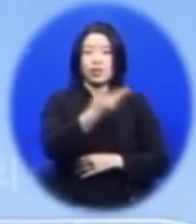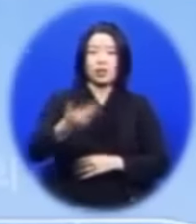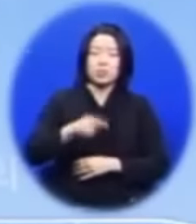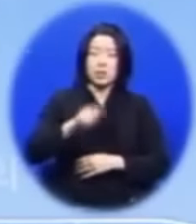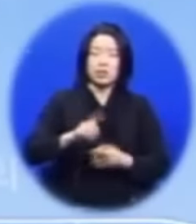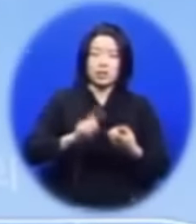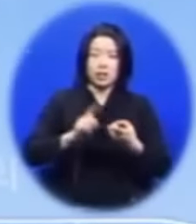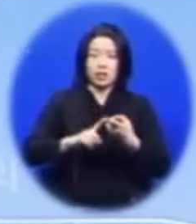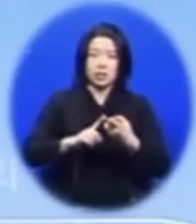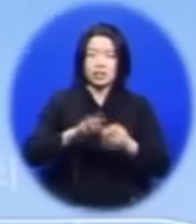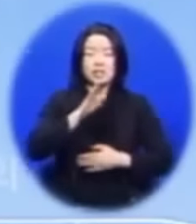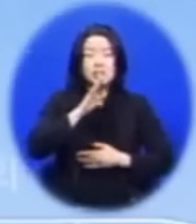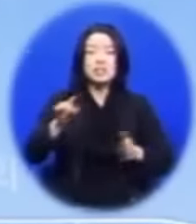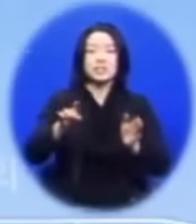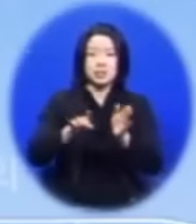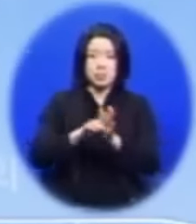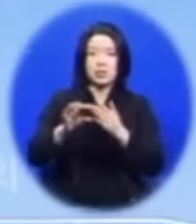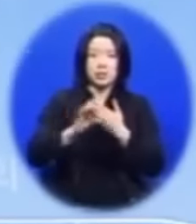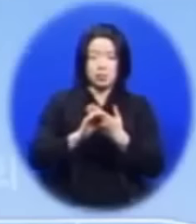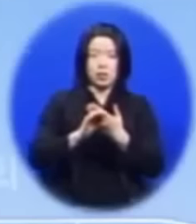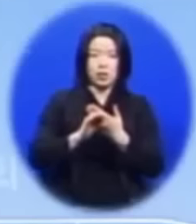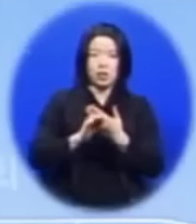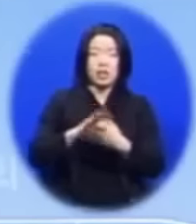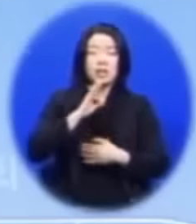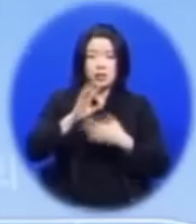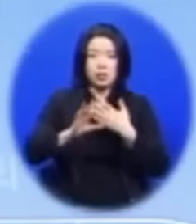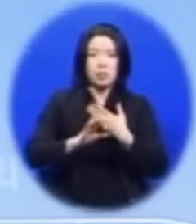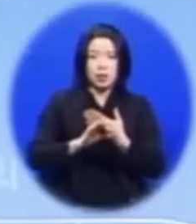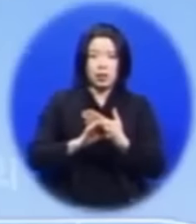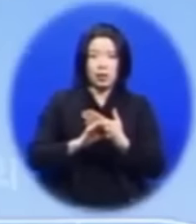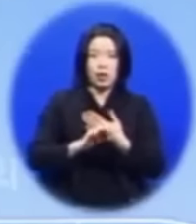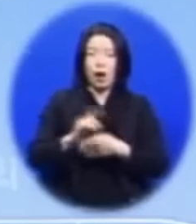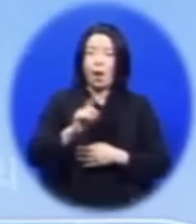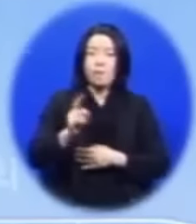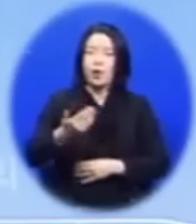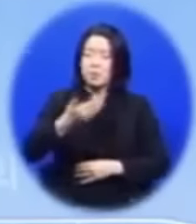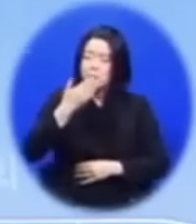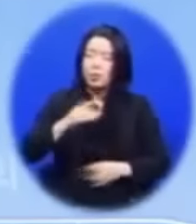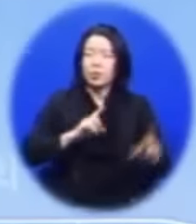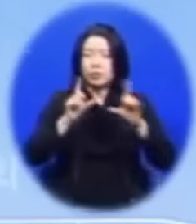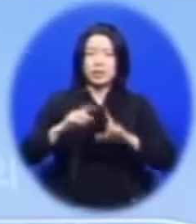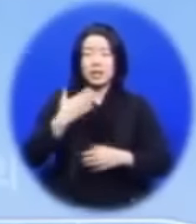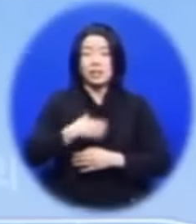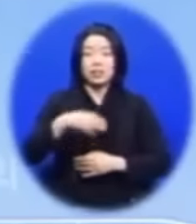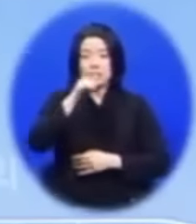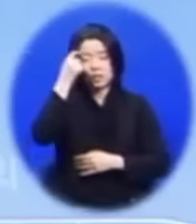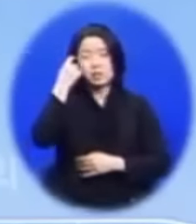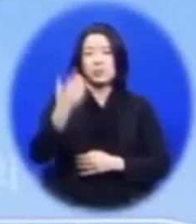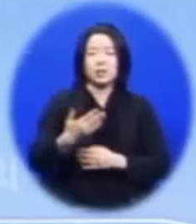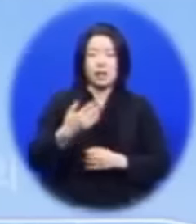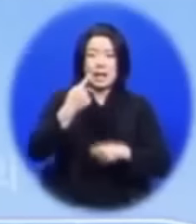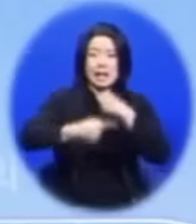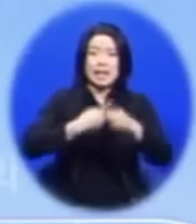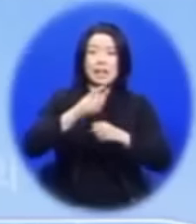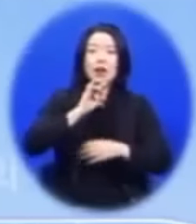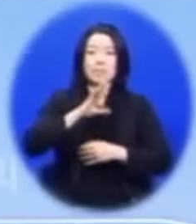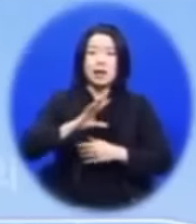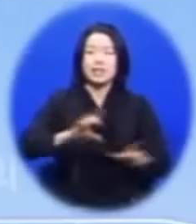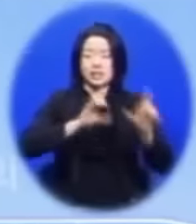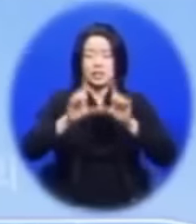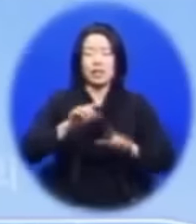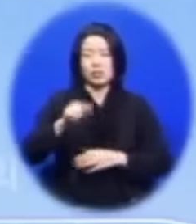사실을 진짜 믿으면 그러면 뭘 먹고 사는 걱정이 있어요 한해 더 사는